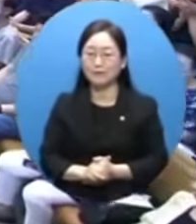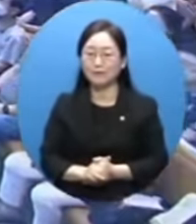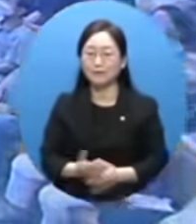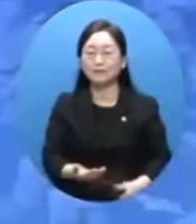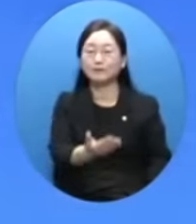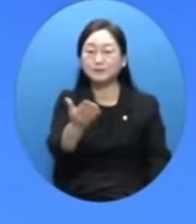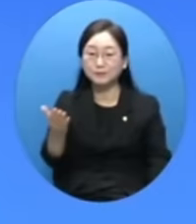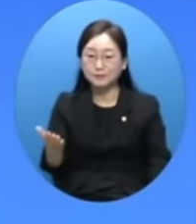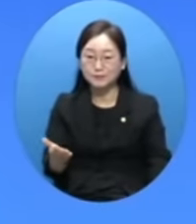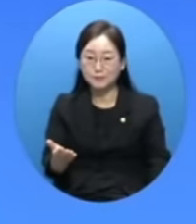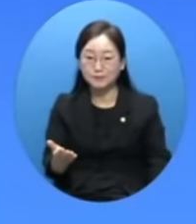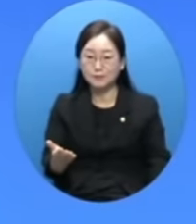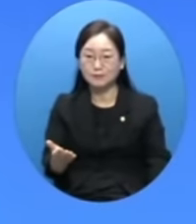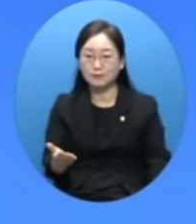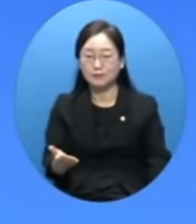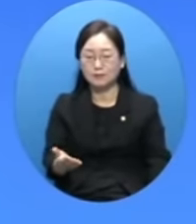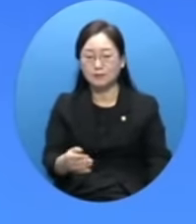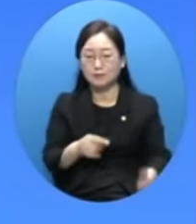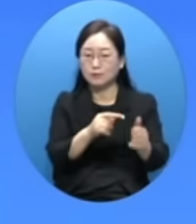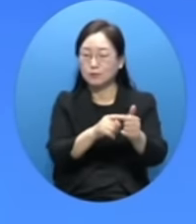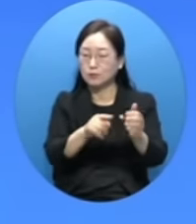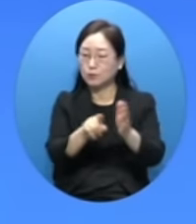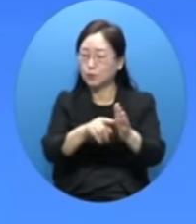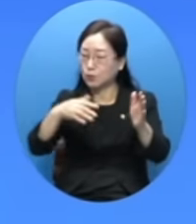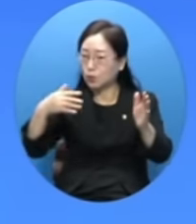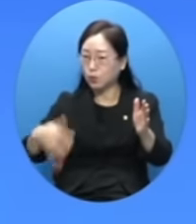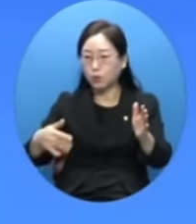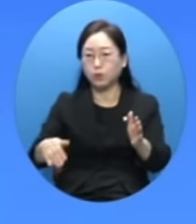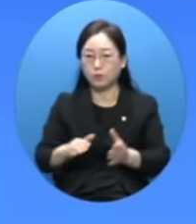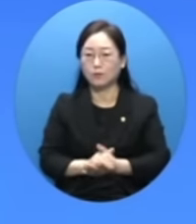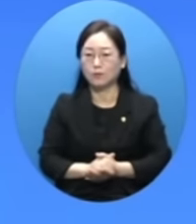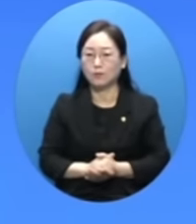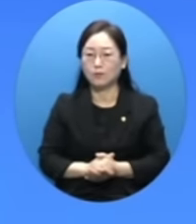여러분, 이 정도 믿음은 돼야죠.